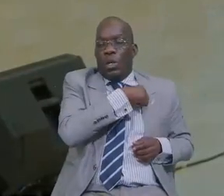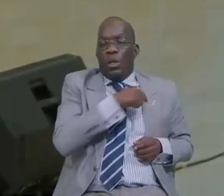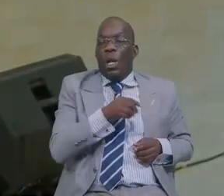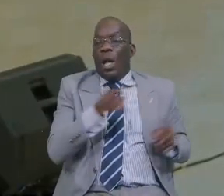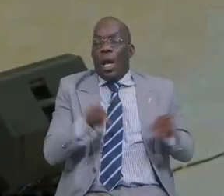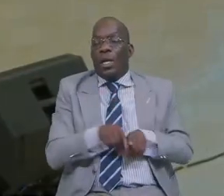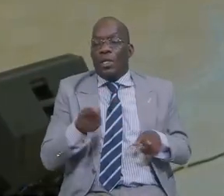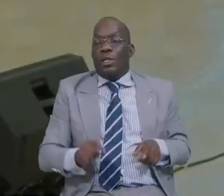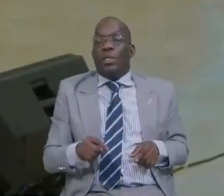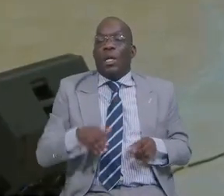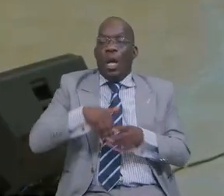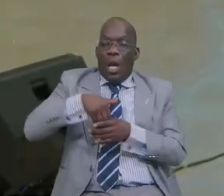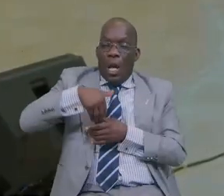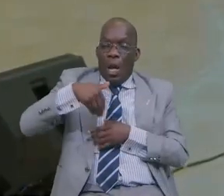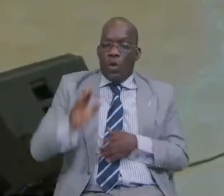Et comme l'homme